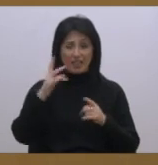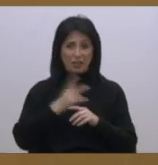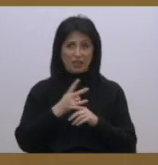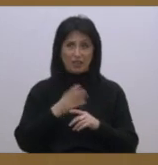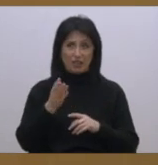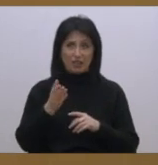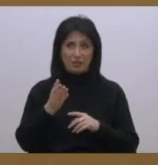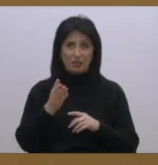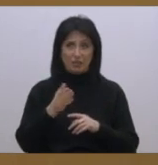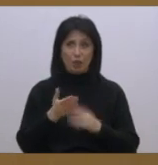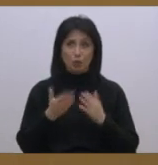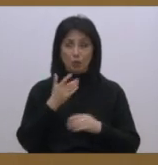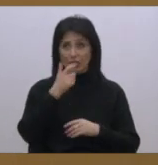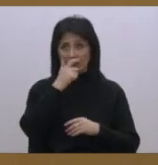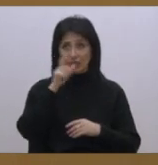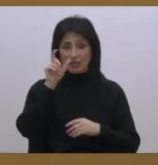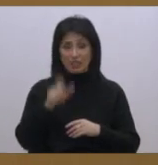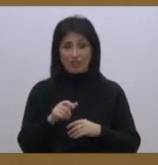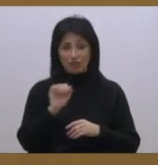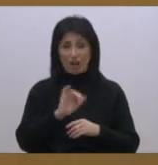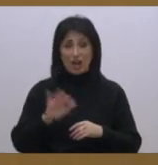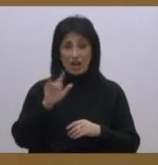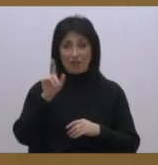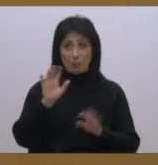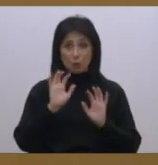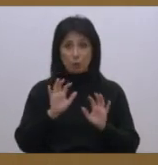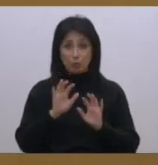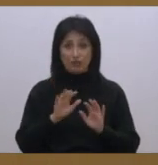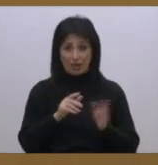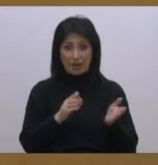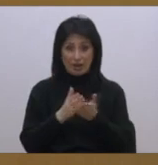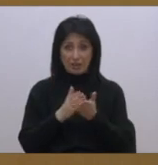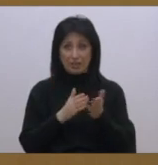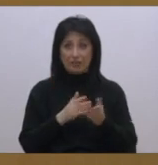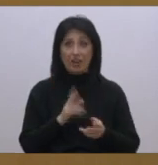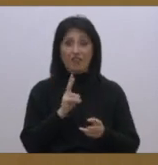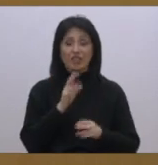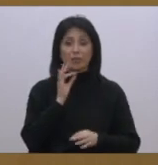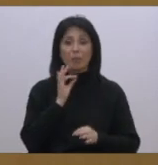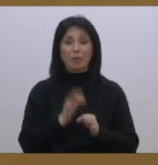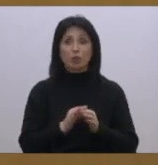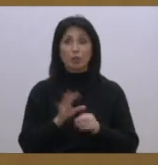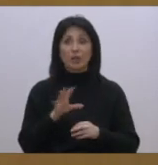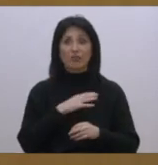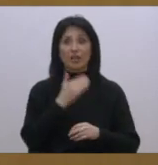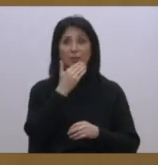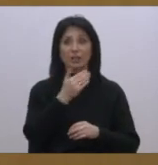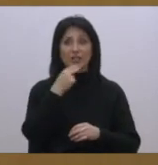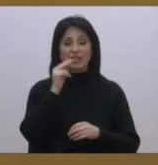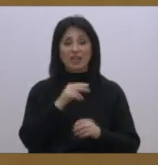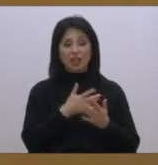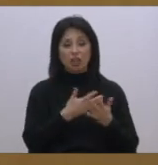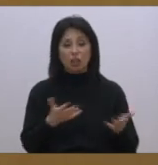აზიანებს. და თუ მიხეილ სააკაშვილი დასავლეთის ზრუნვის საგანია, ვისი პასუხისმგებლობა იყო მისი